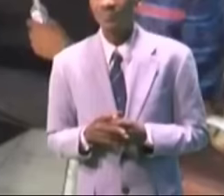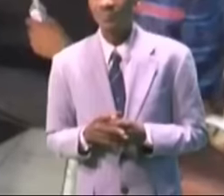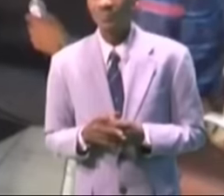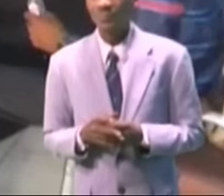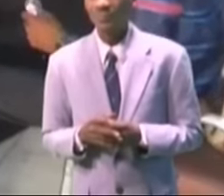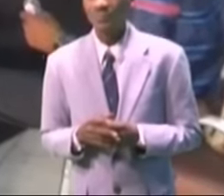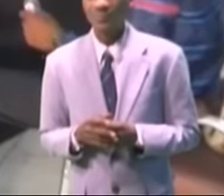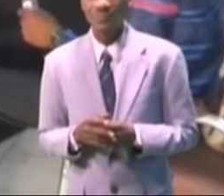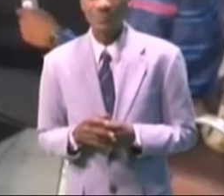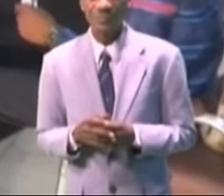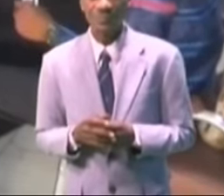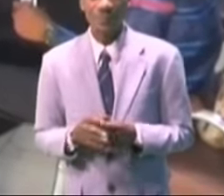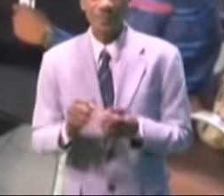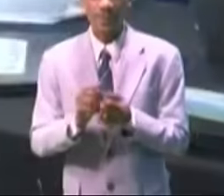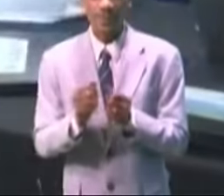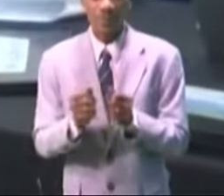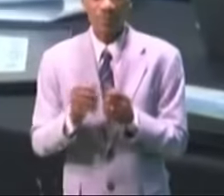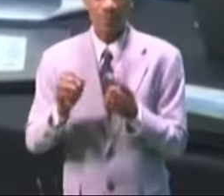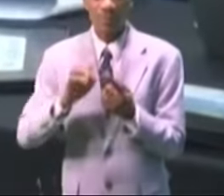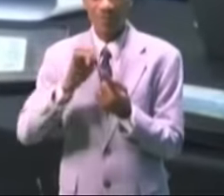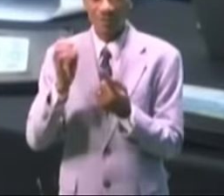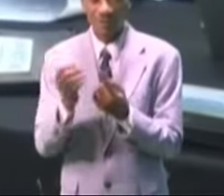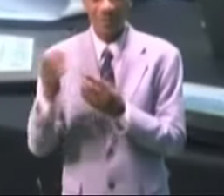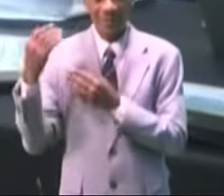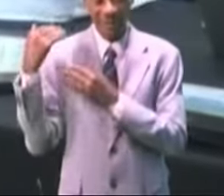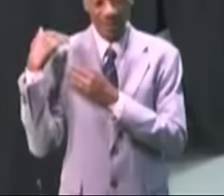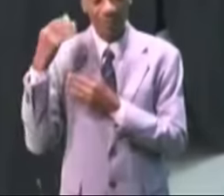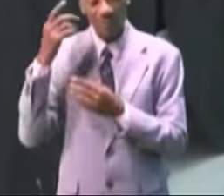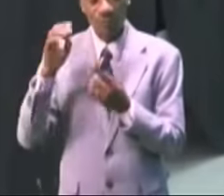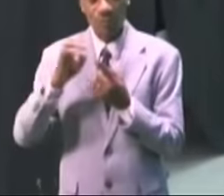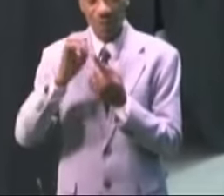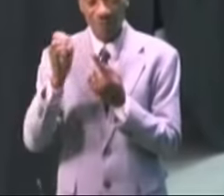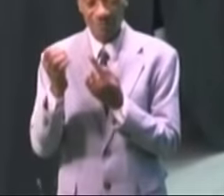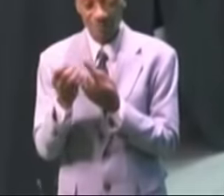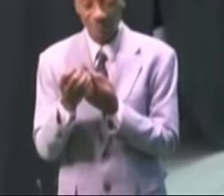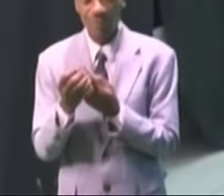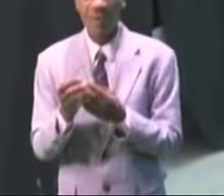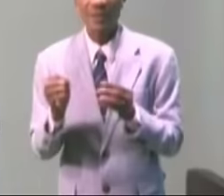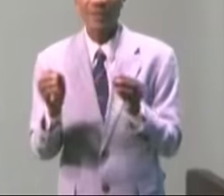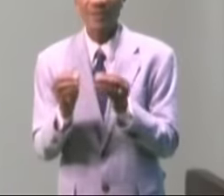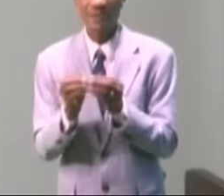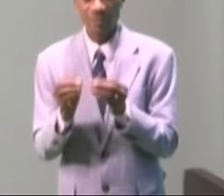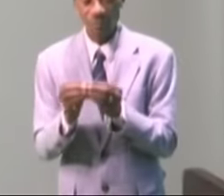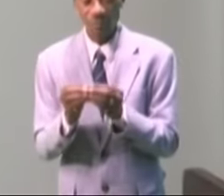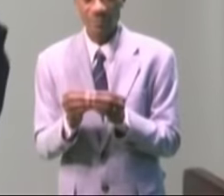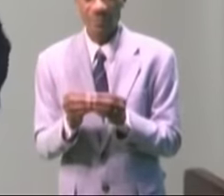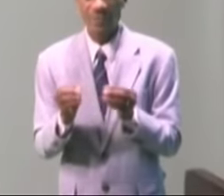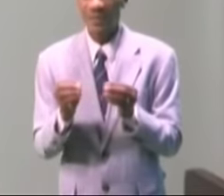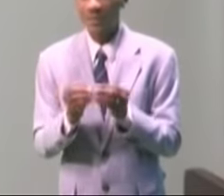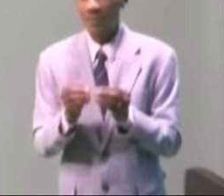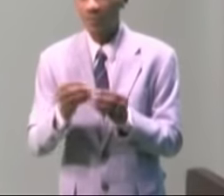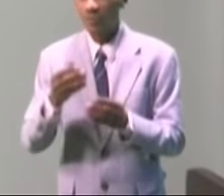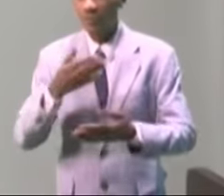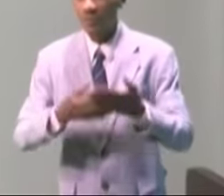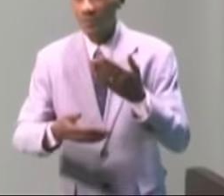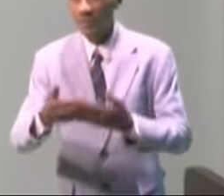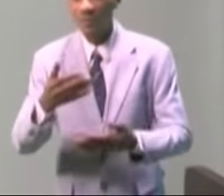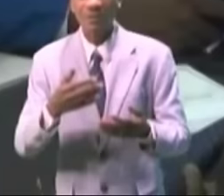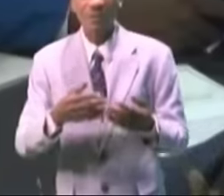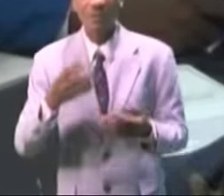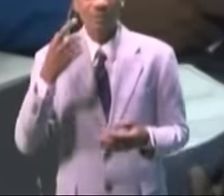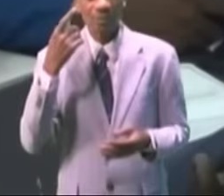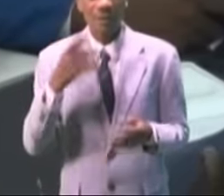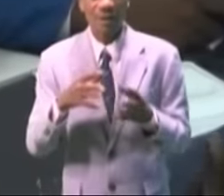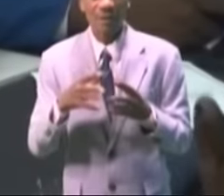du secteur de l'environnement se sont retrouvés durant deux jours à Biboua pour évaluer, discuter et échanger sur les réalisations des